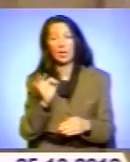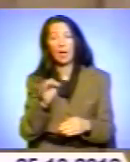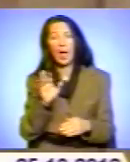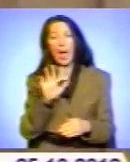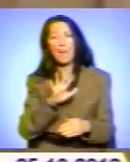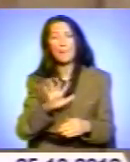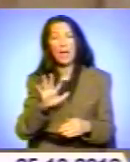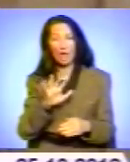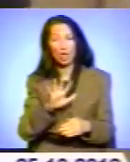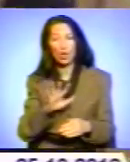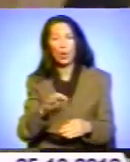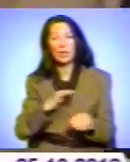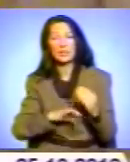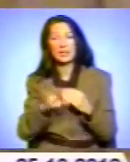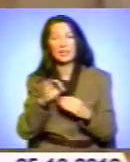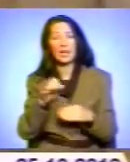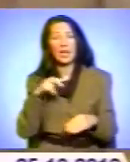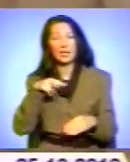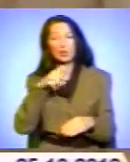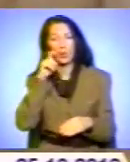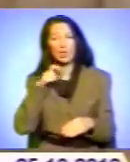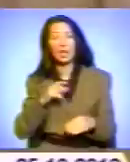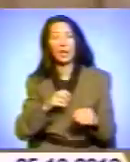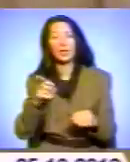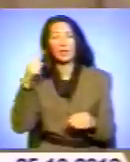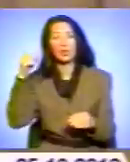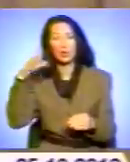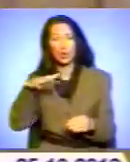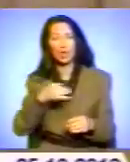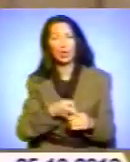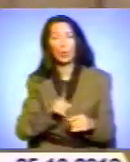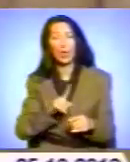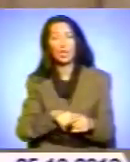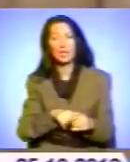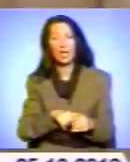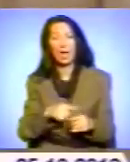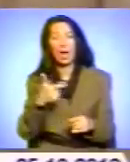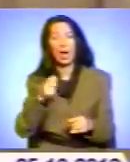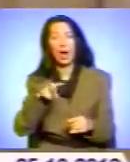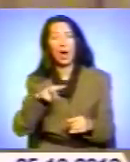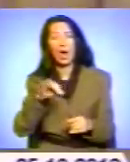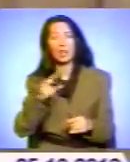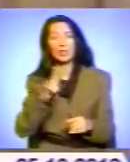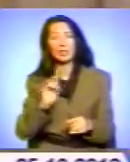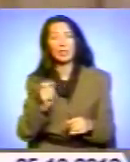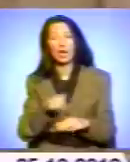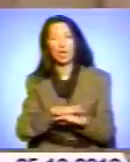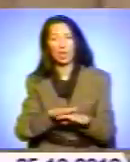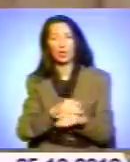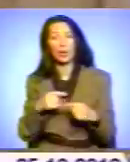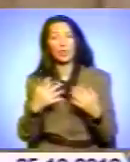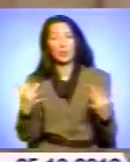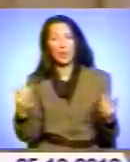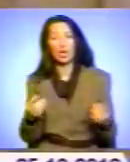П'ятачок, Східний – Лесі Українки, і на Сонячному – це галицький ринок. Асортимент